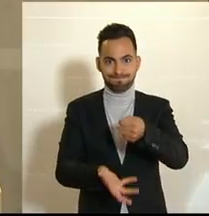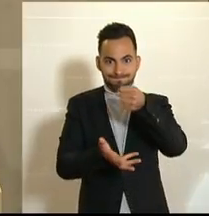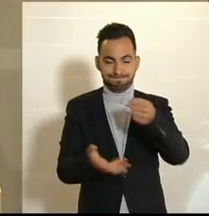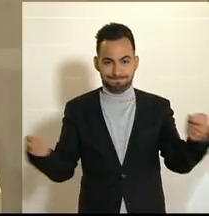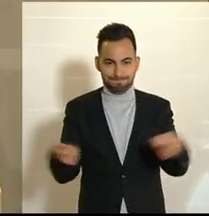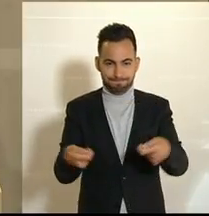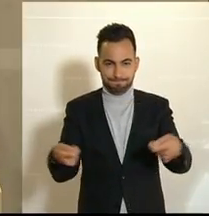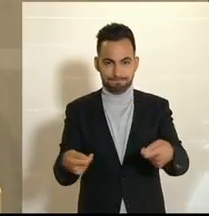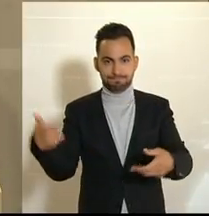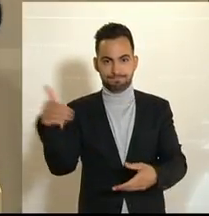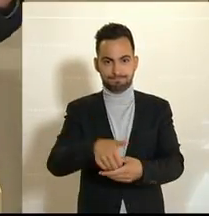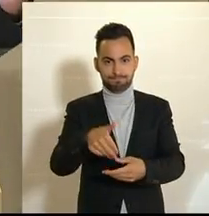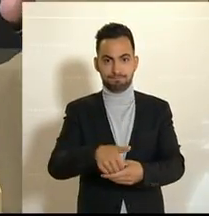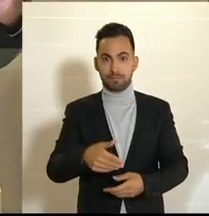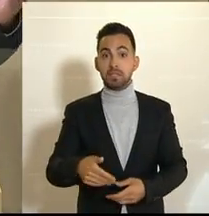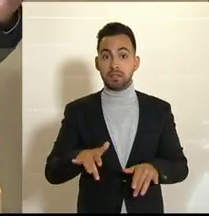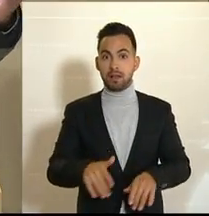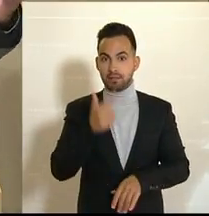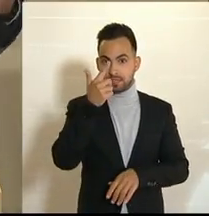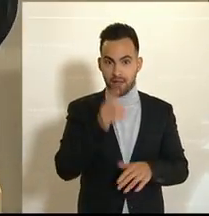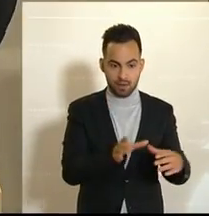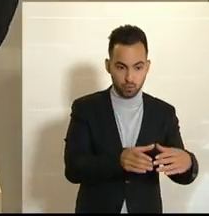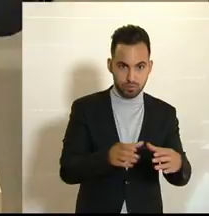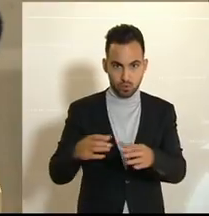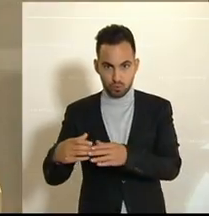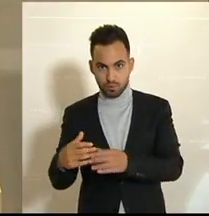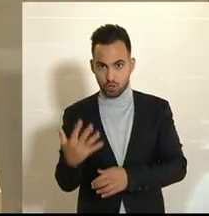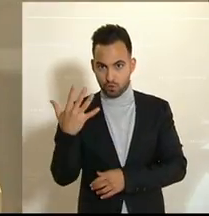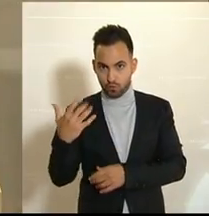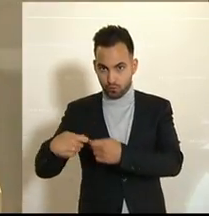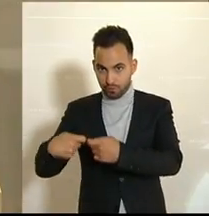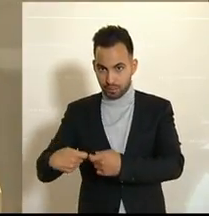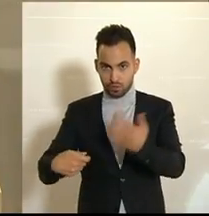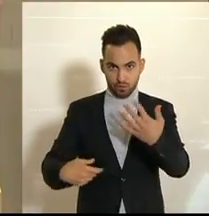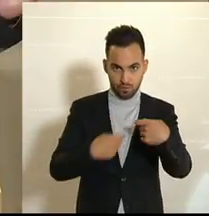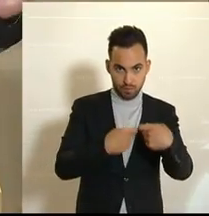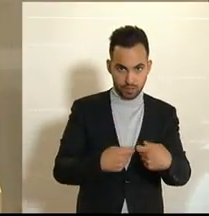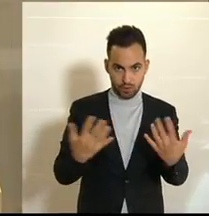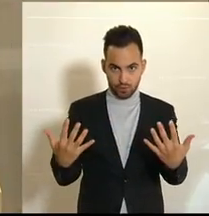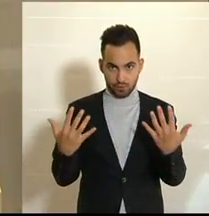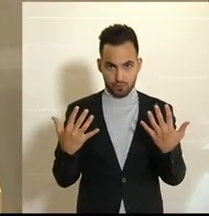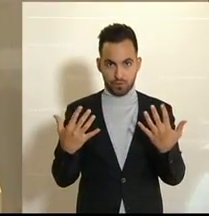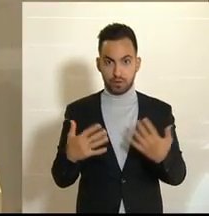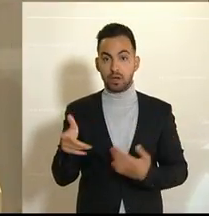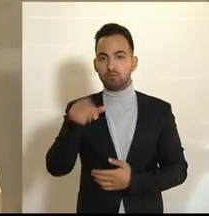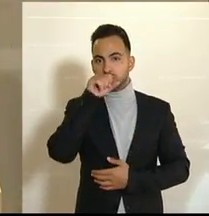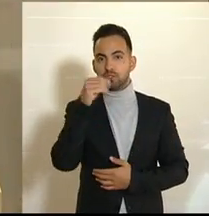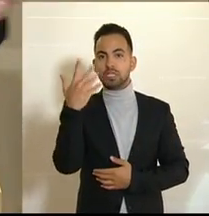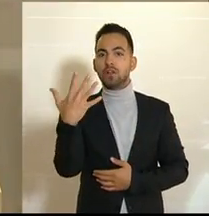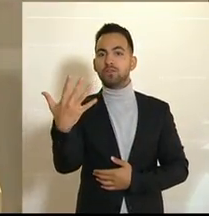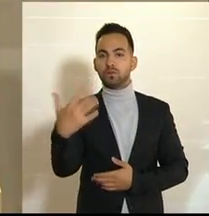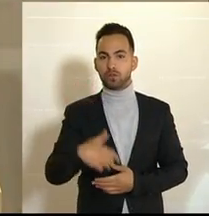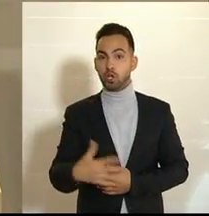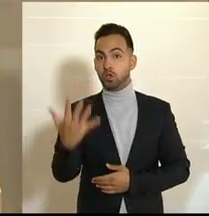Millionen Euro beinhalten 2 Kleingruppen, jeweils mit 5 Mitgliedern. Die Zahl 5 dürfte die Lieblingszahl sein.